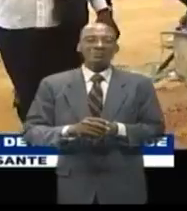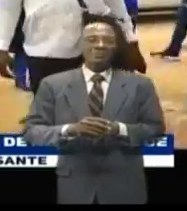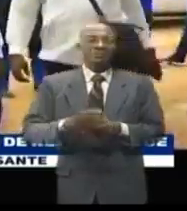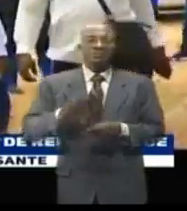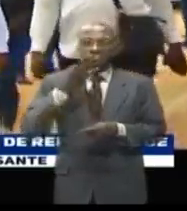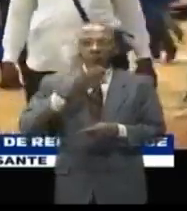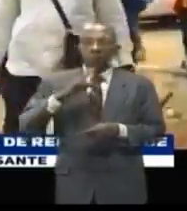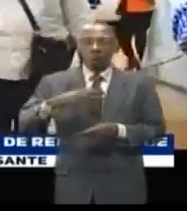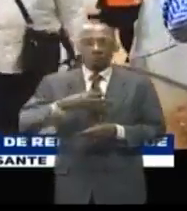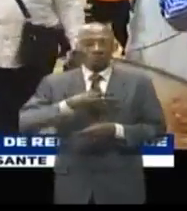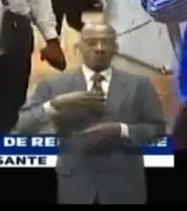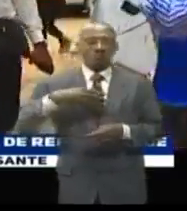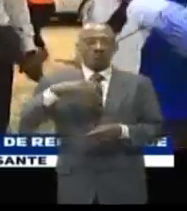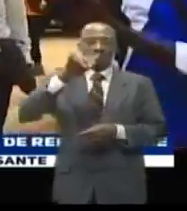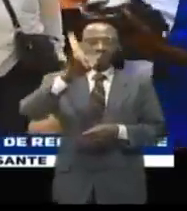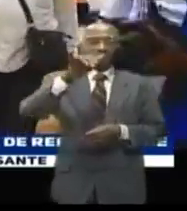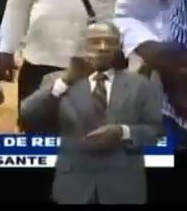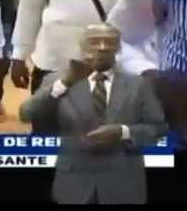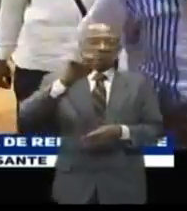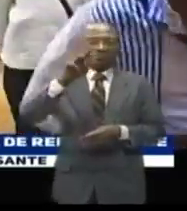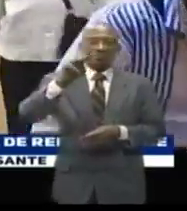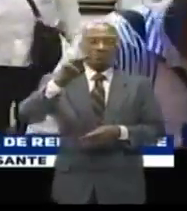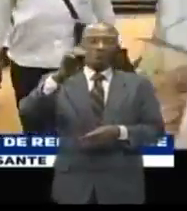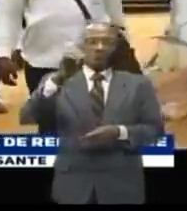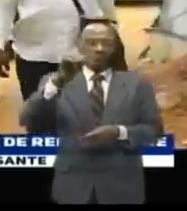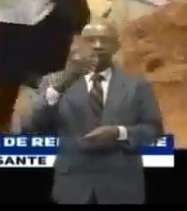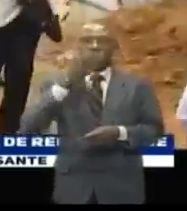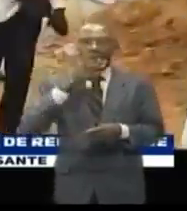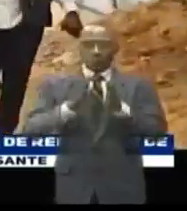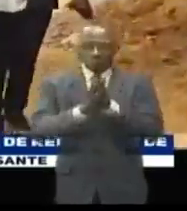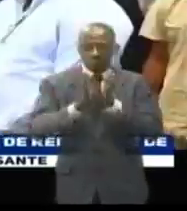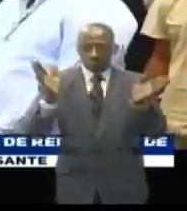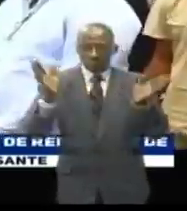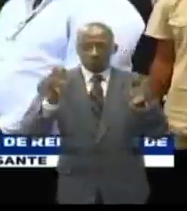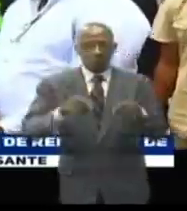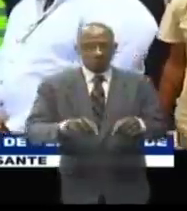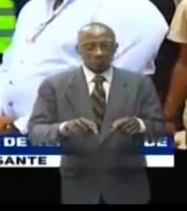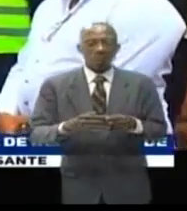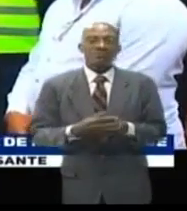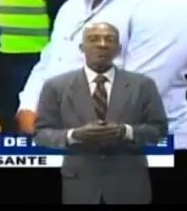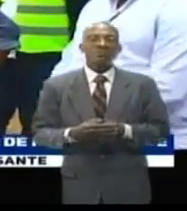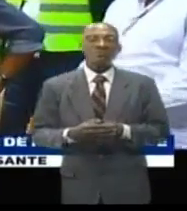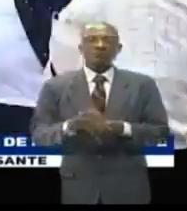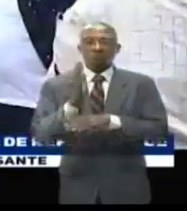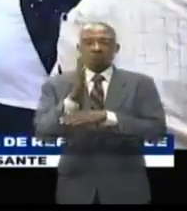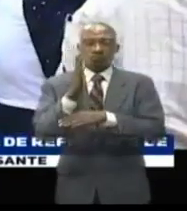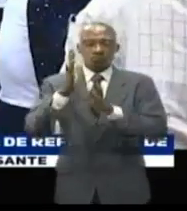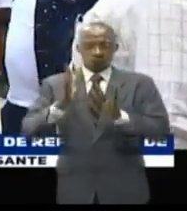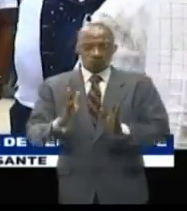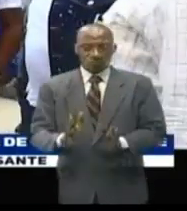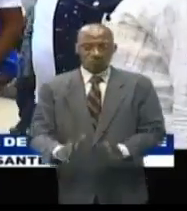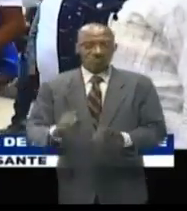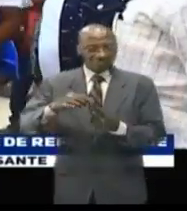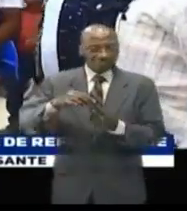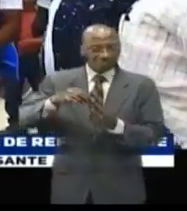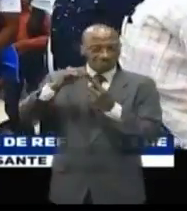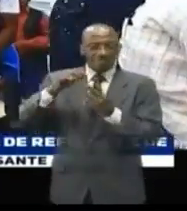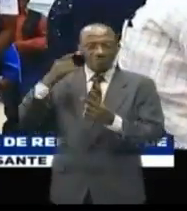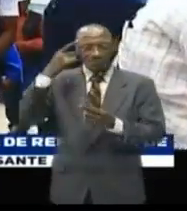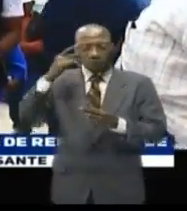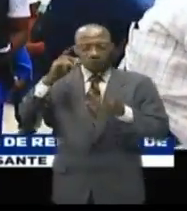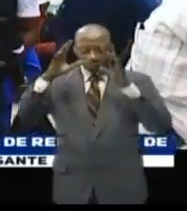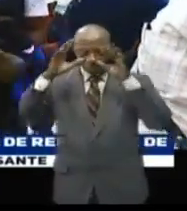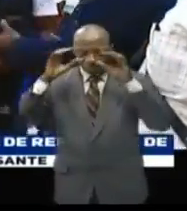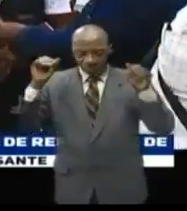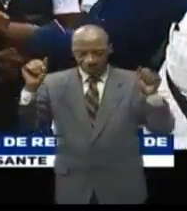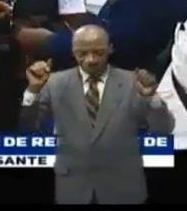le directeur général du Bureau central des coeur des nations jean-maby Mulumba accompagné du conseiller principal du chef des états au collège des infrastructures